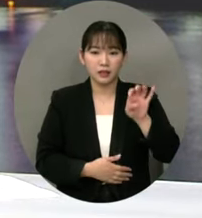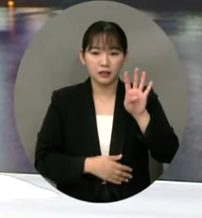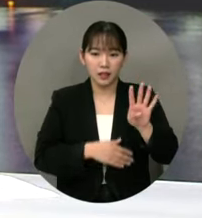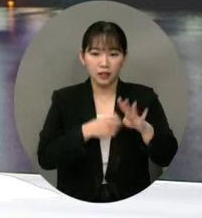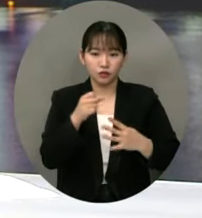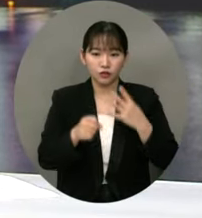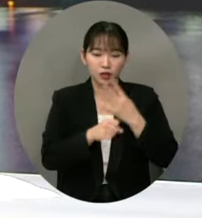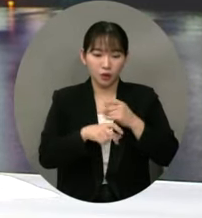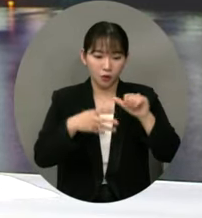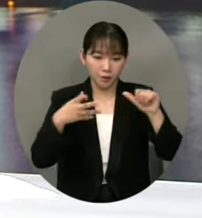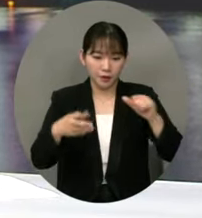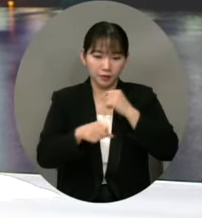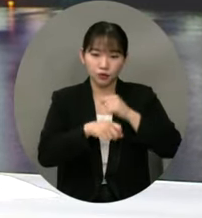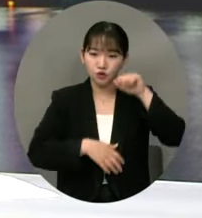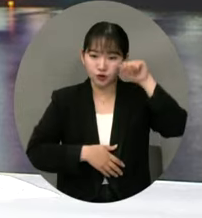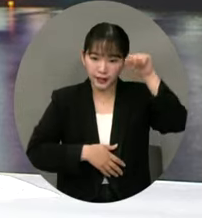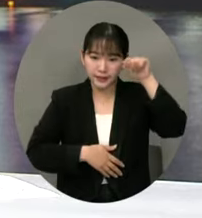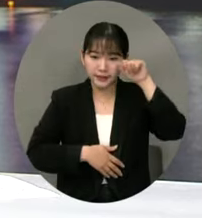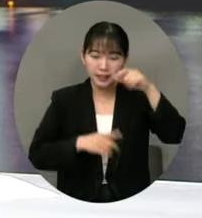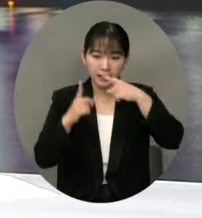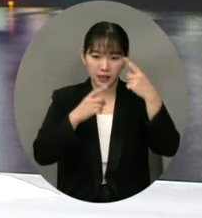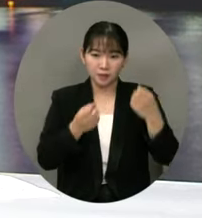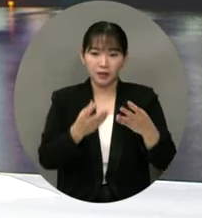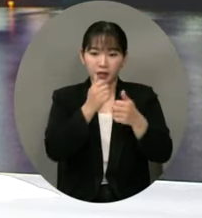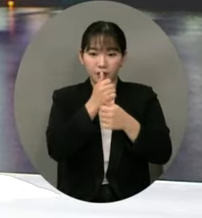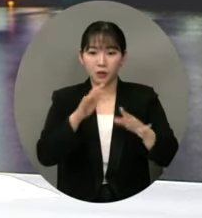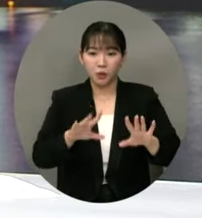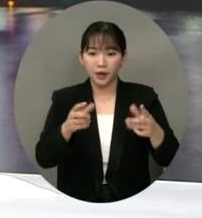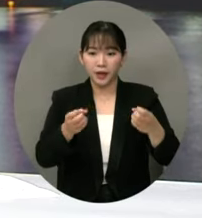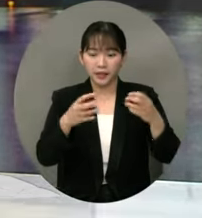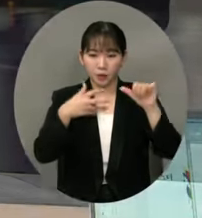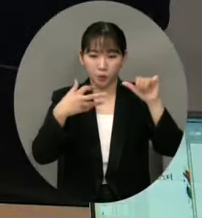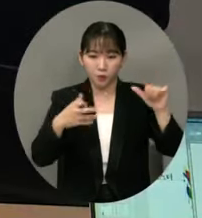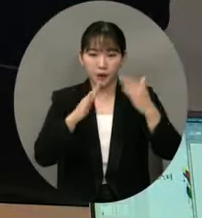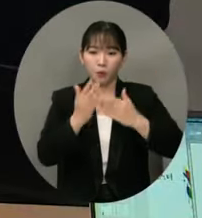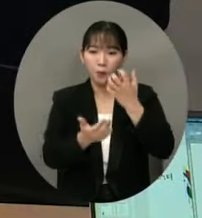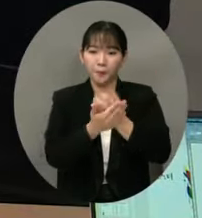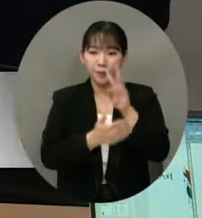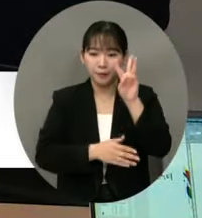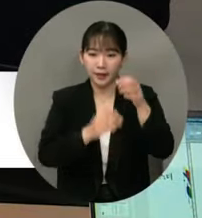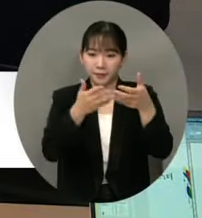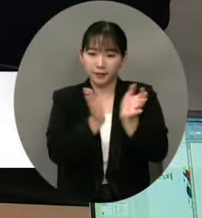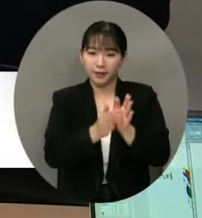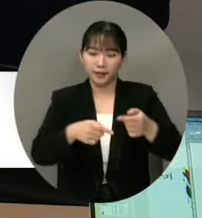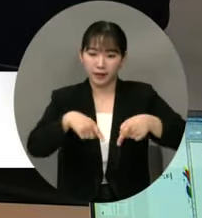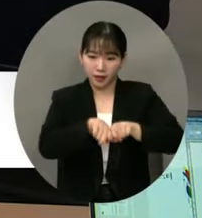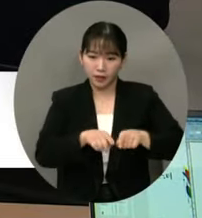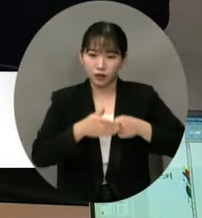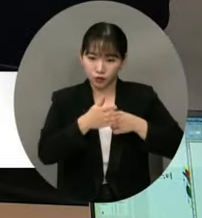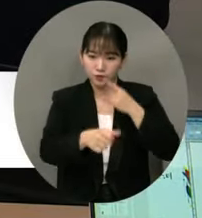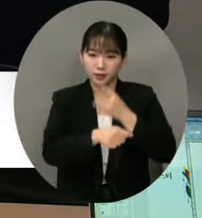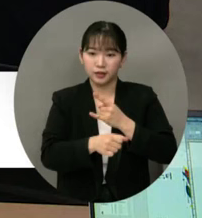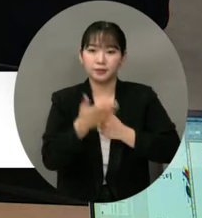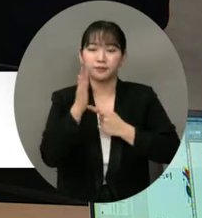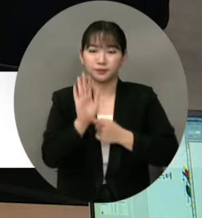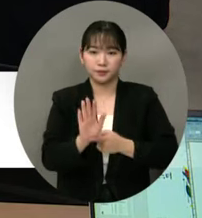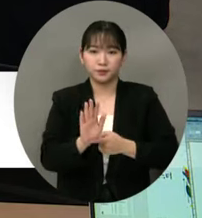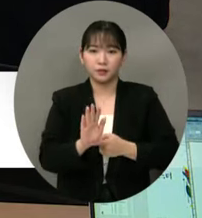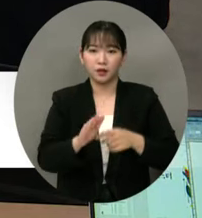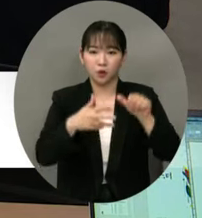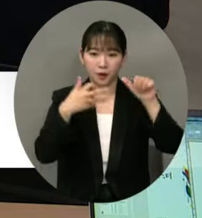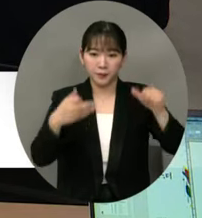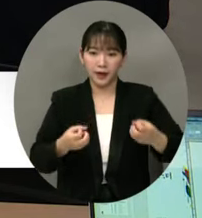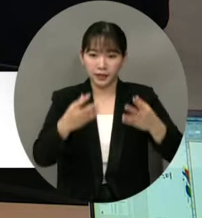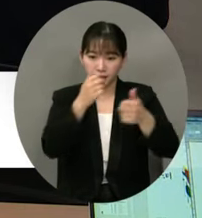제44주년 5.18 민중항쟁 기념행사위가 올해 행사는 5.18 공법 3단체와 함께 진행하기로 했다고 밝혔습니다.